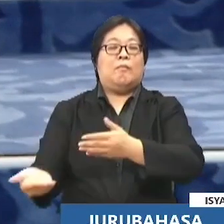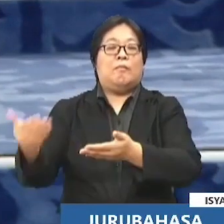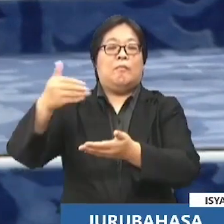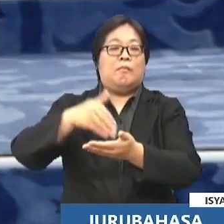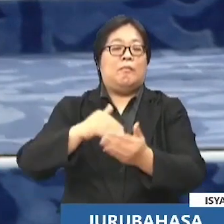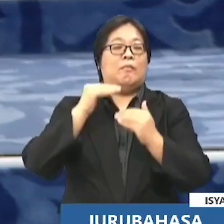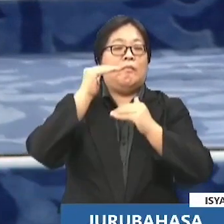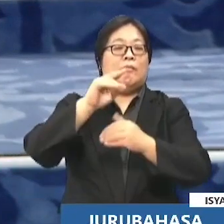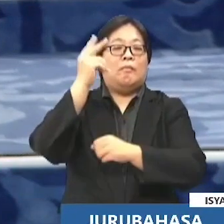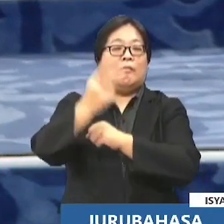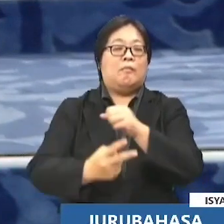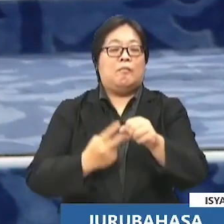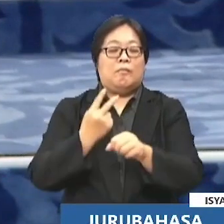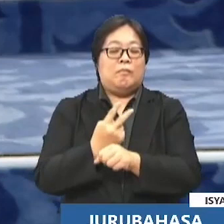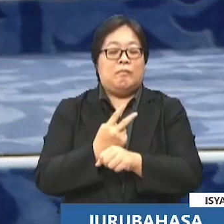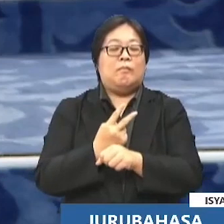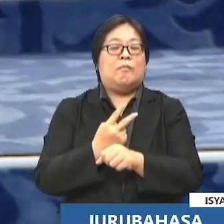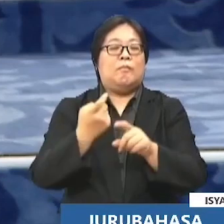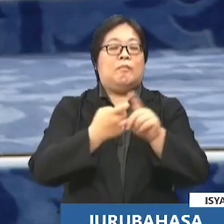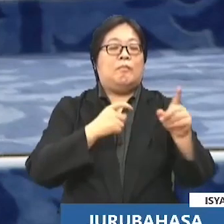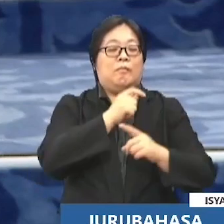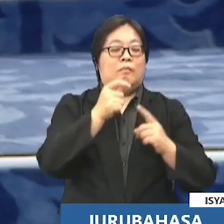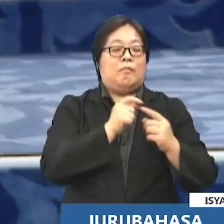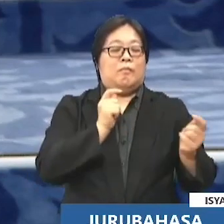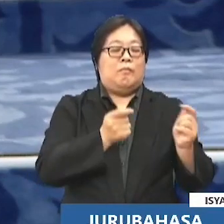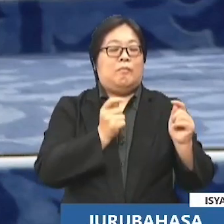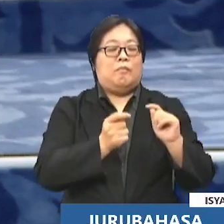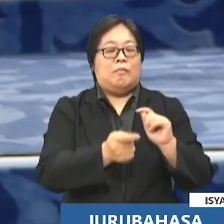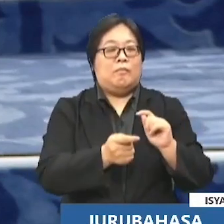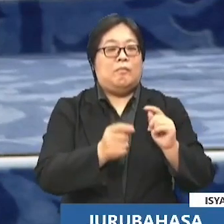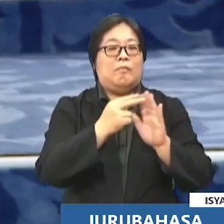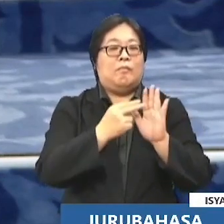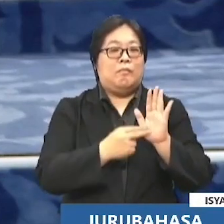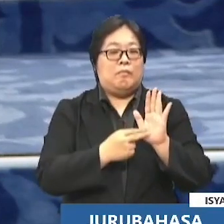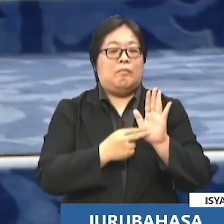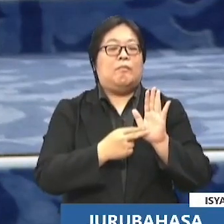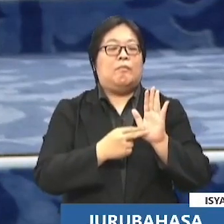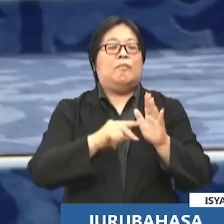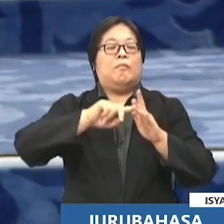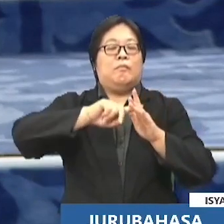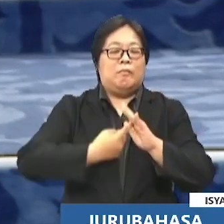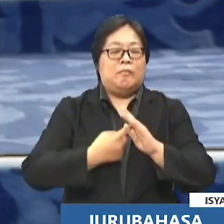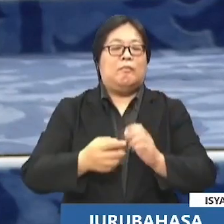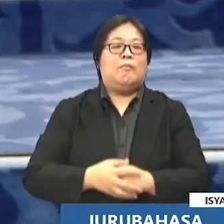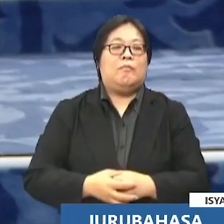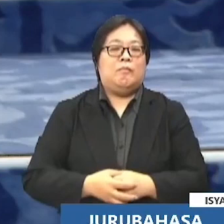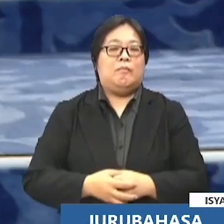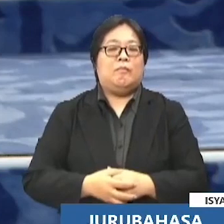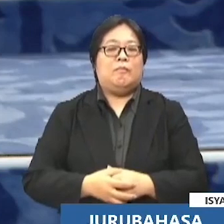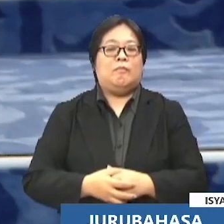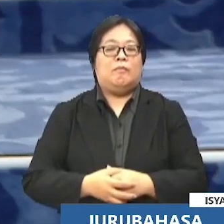dalam tempo dua tahun dari parikh pindah-pindah and undang-undang itu berkuat kuasa